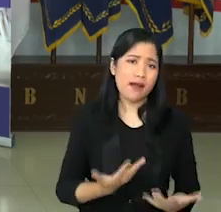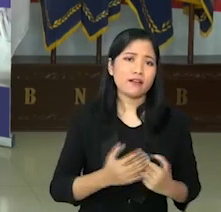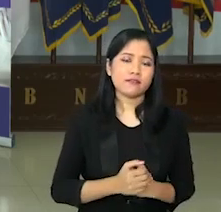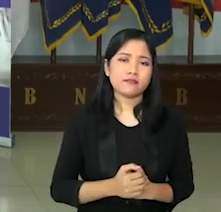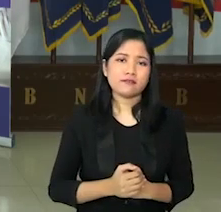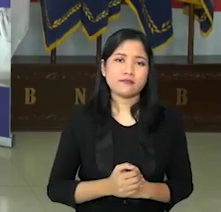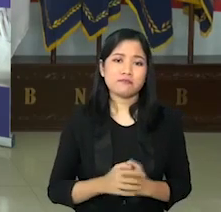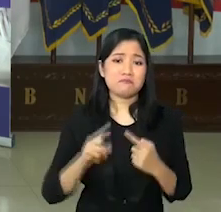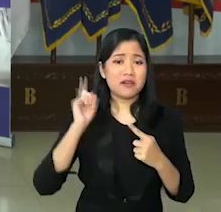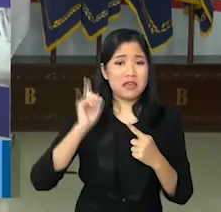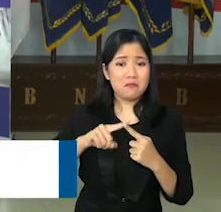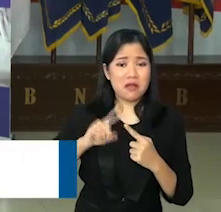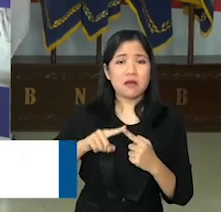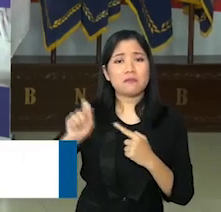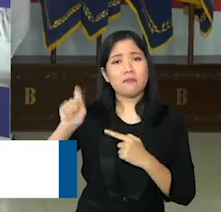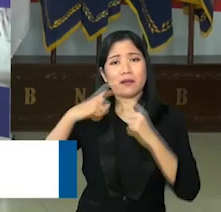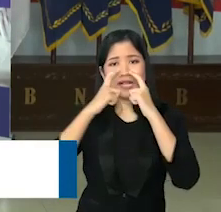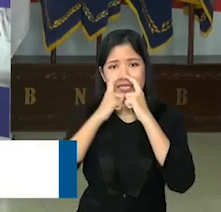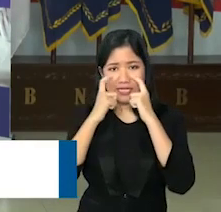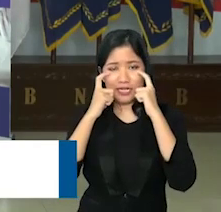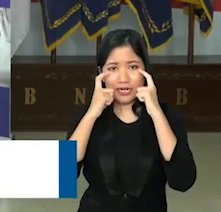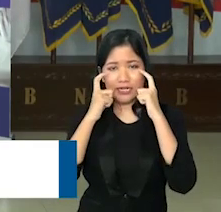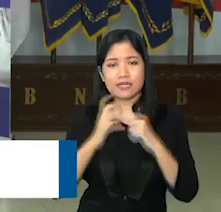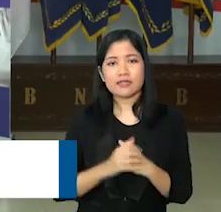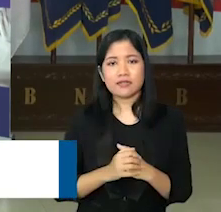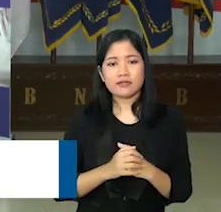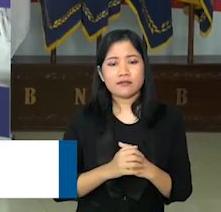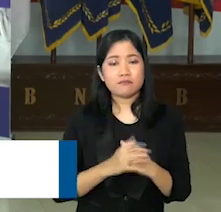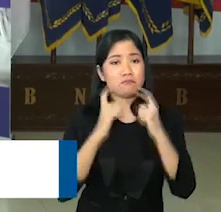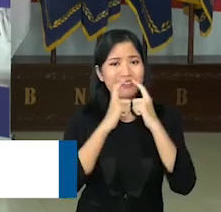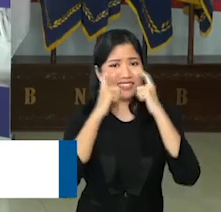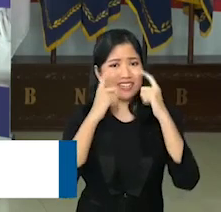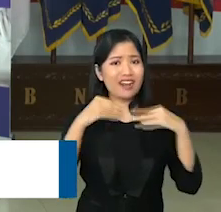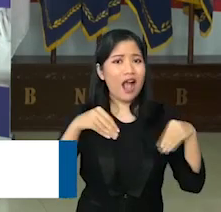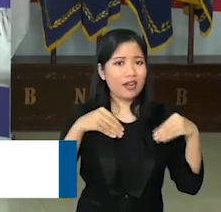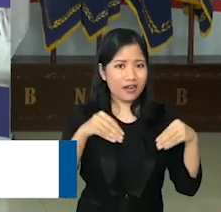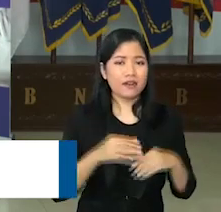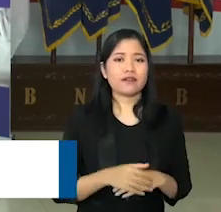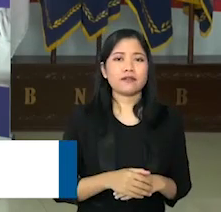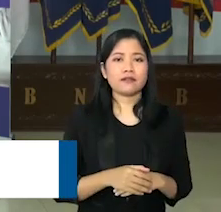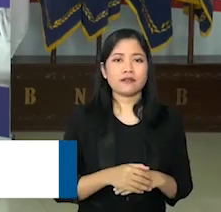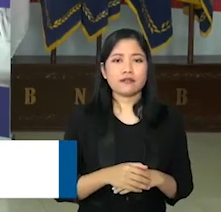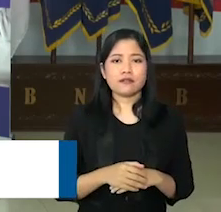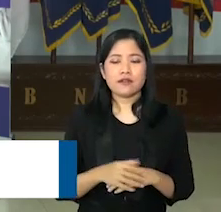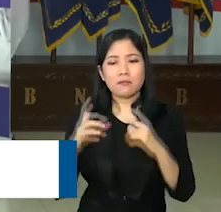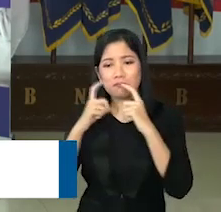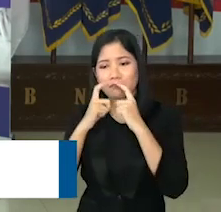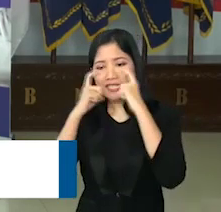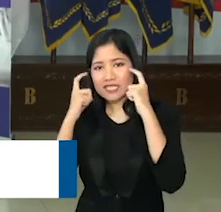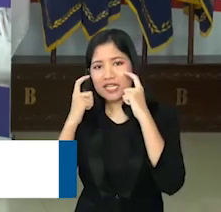gunakan masker masker kain masker bedah